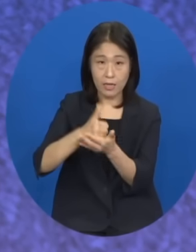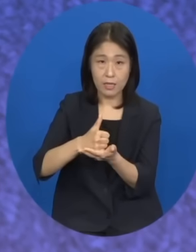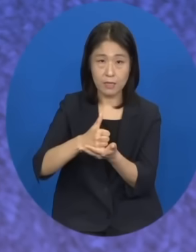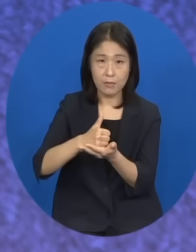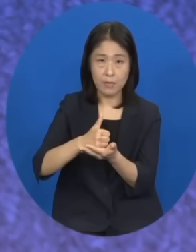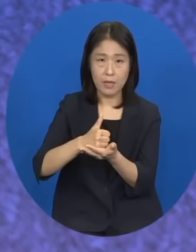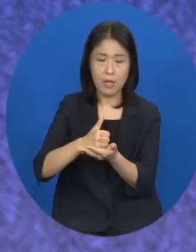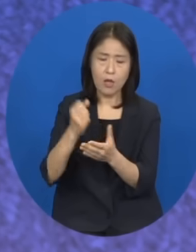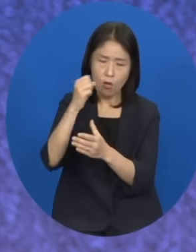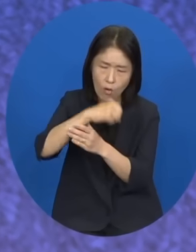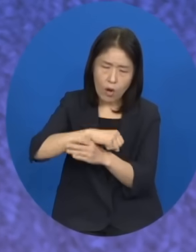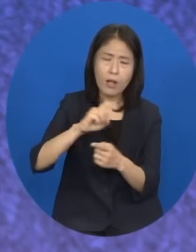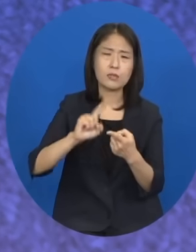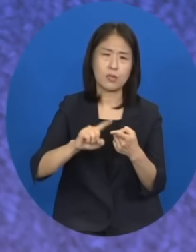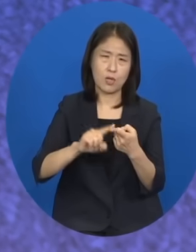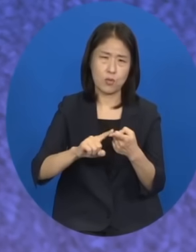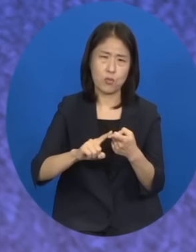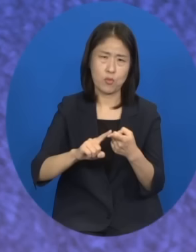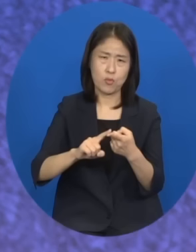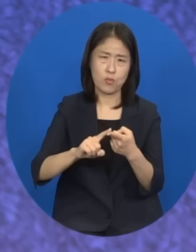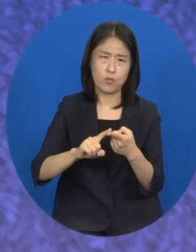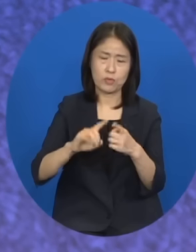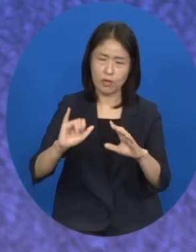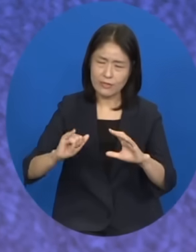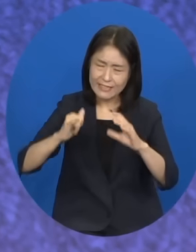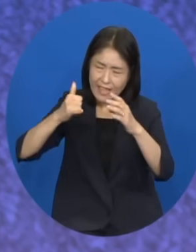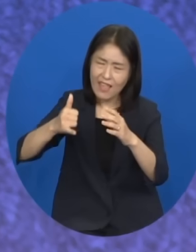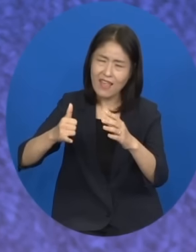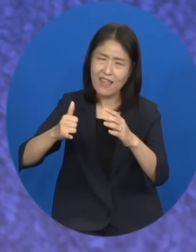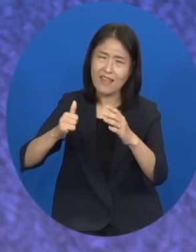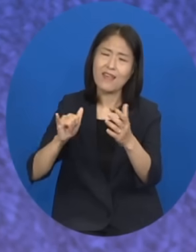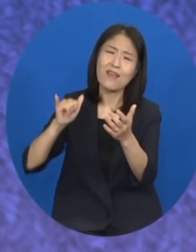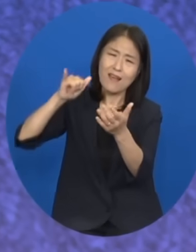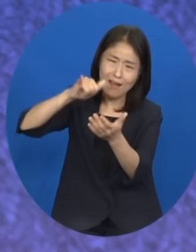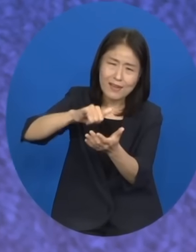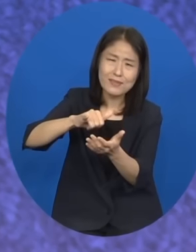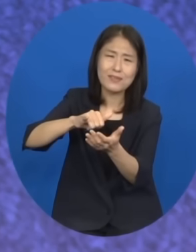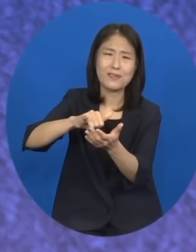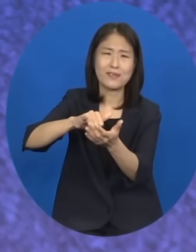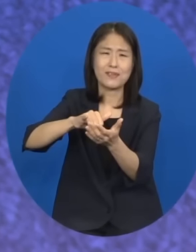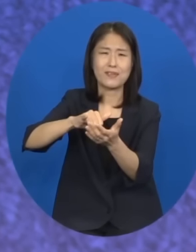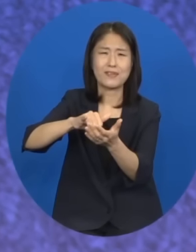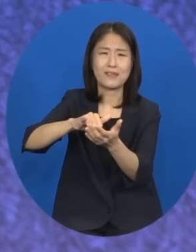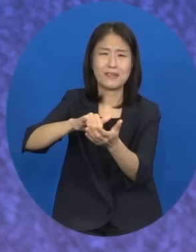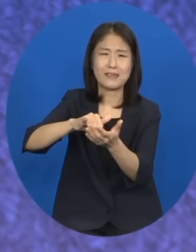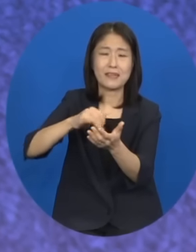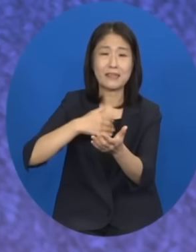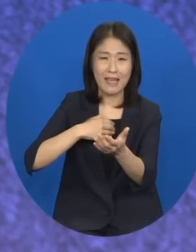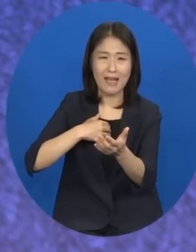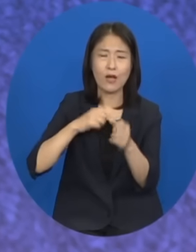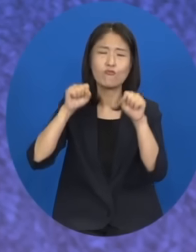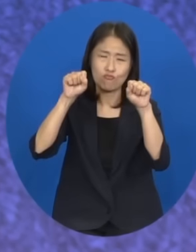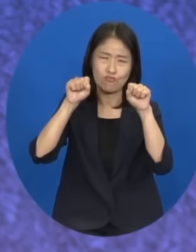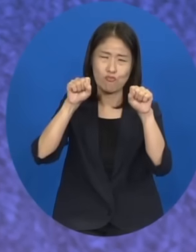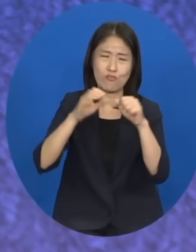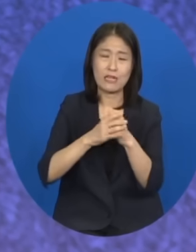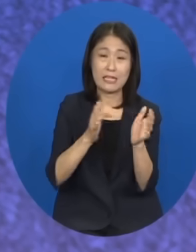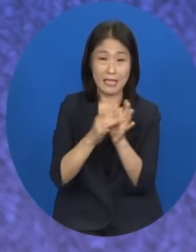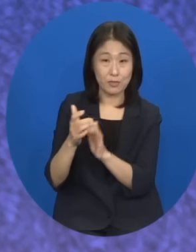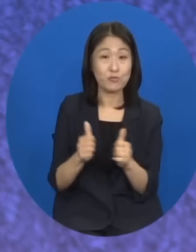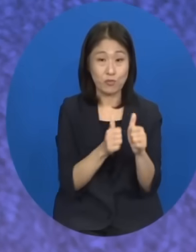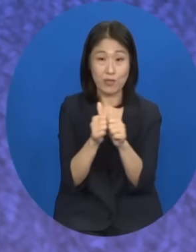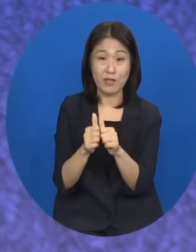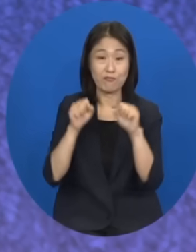세계에 나가서 주님과 동행하는 일을 하자, 삶을 살자, 예수님 우리 마음에 계신